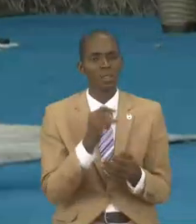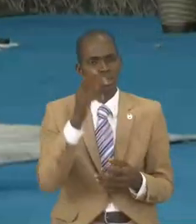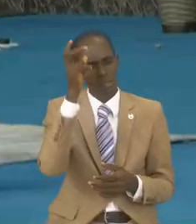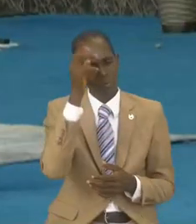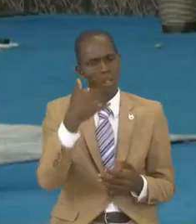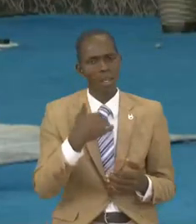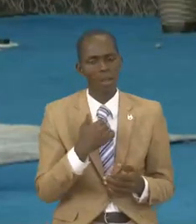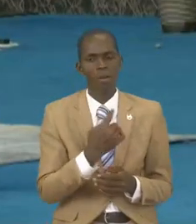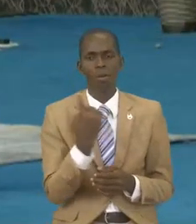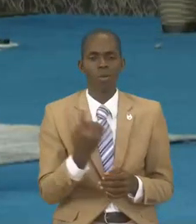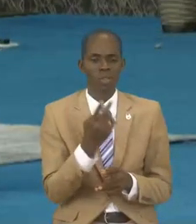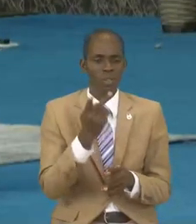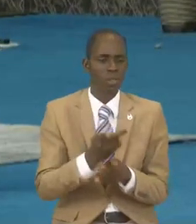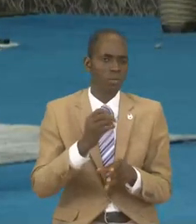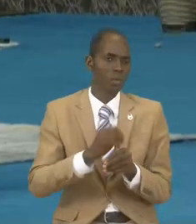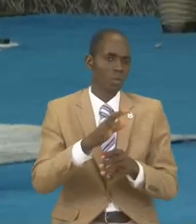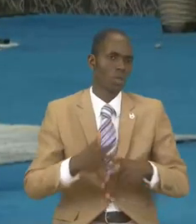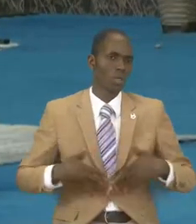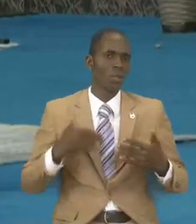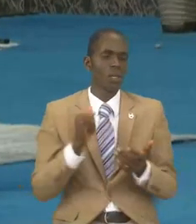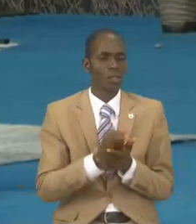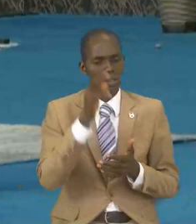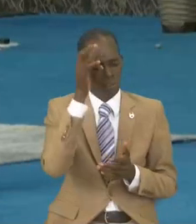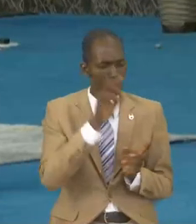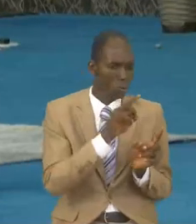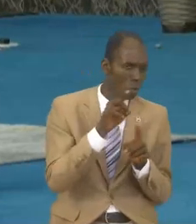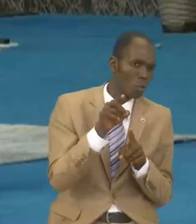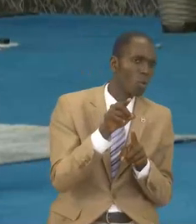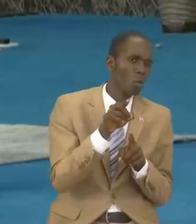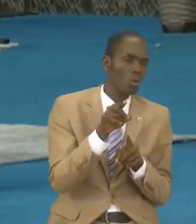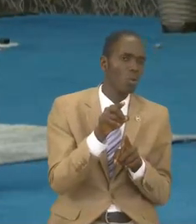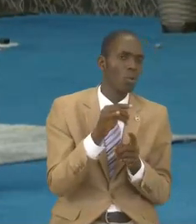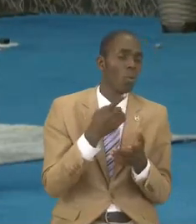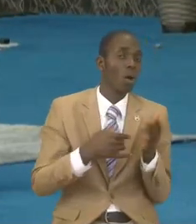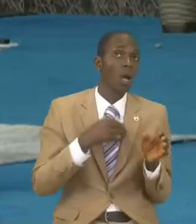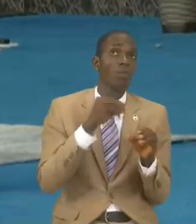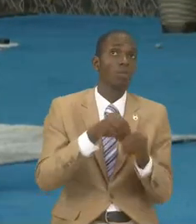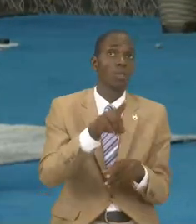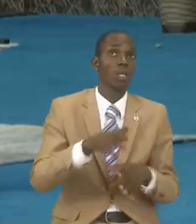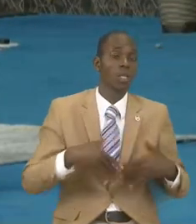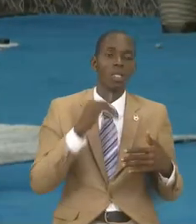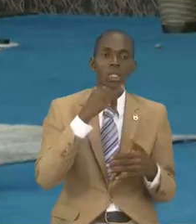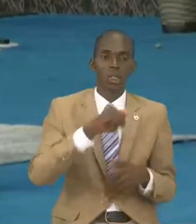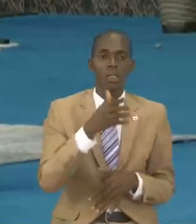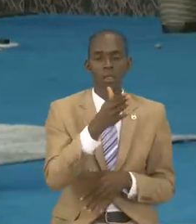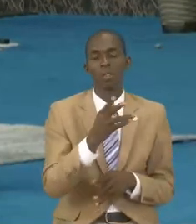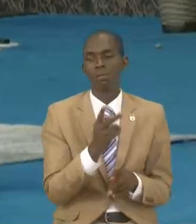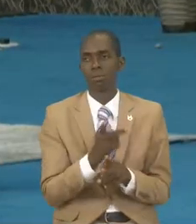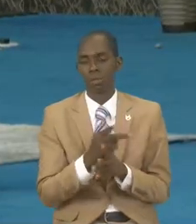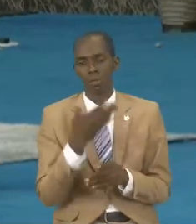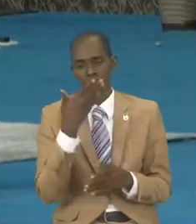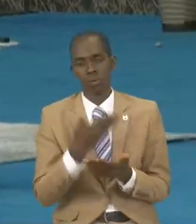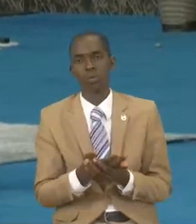Qu'est-ce que le diable dépose toujours dans ta vie et il vient vérifier chaque fois? Ah, ce que j'ai déposé, c'est là-bas